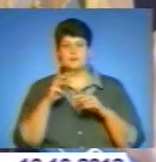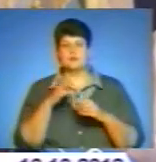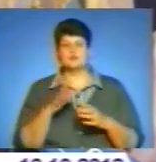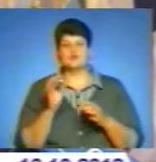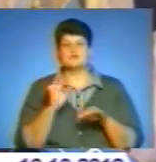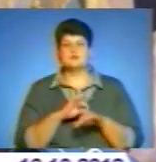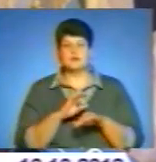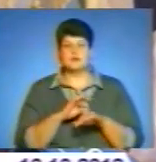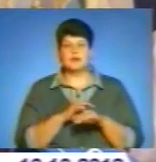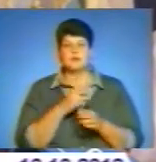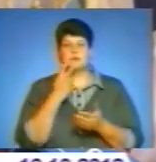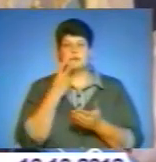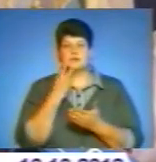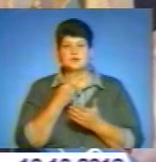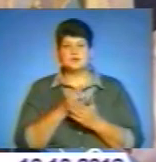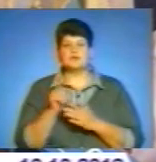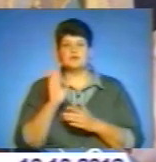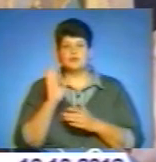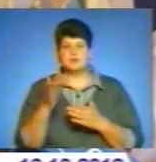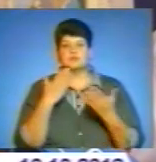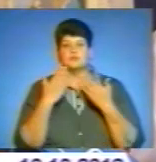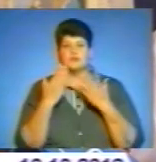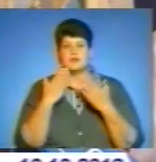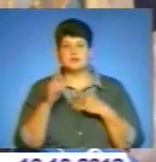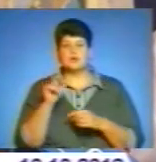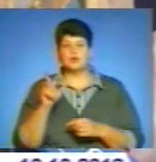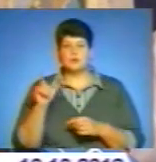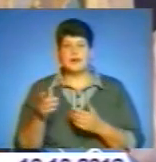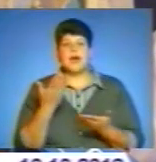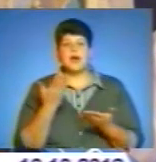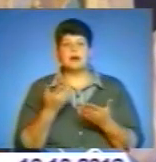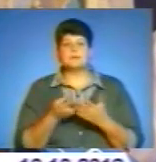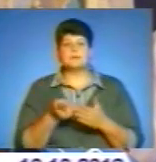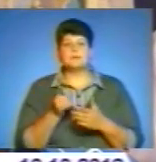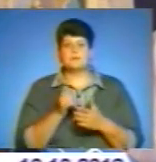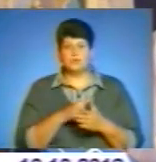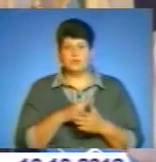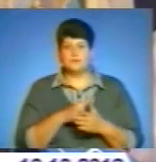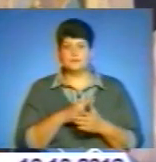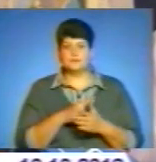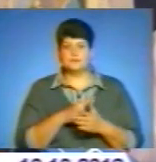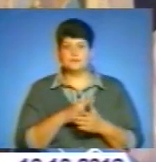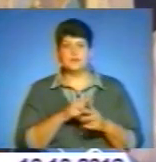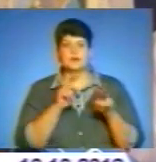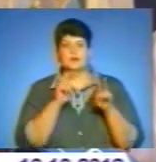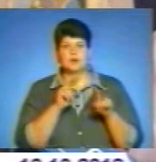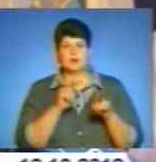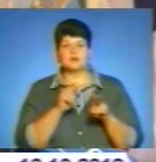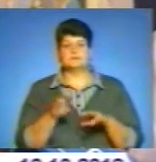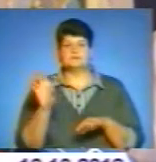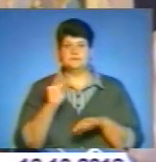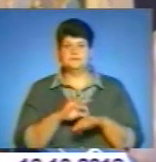контактів, якщо є хворих, туди не йти. Використовувати марливу маску, якщо ви самі захворіли, і все ж таки